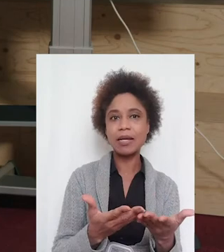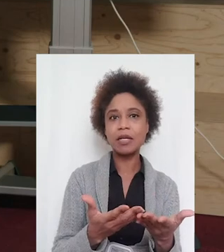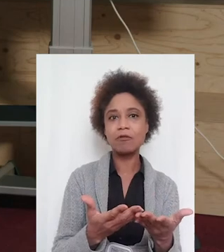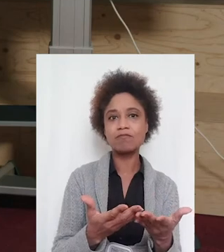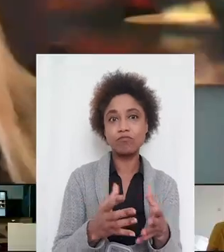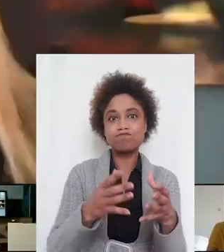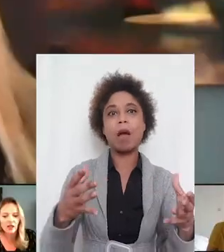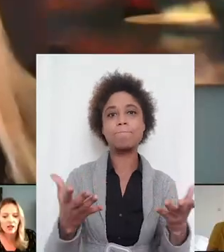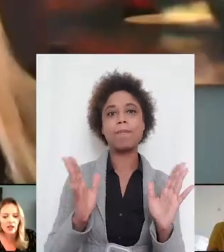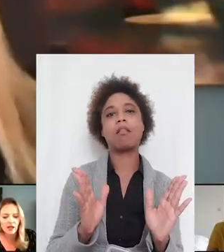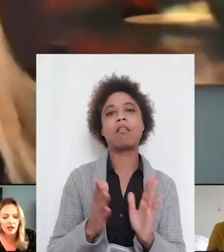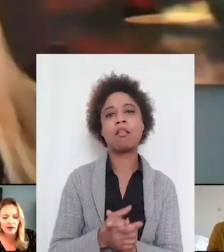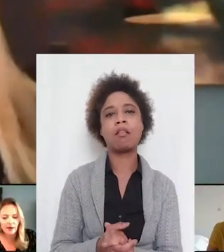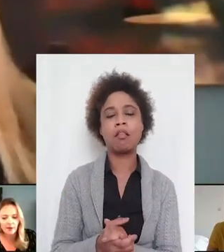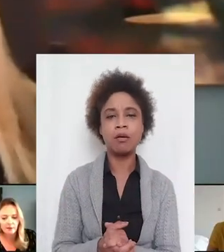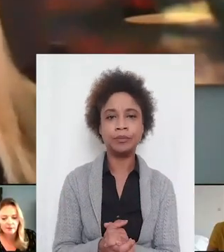te groot.